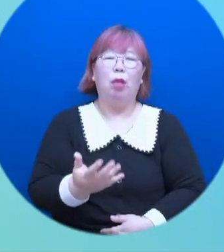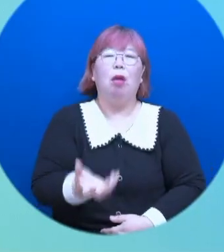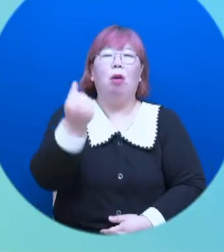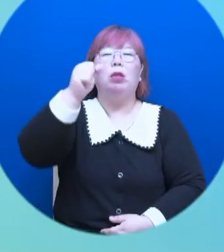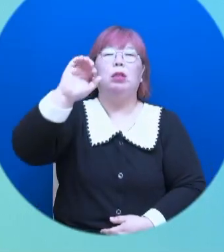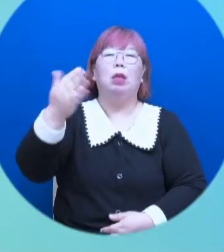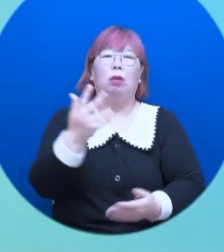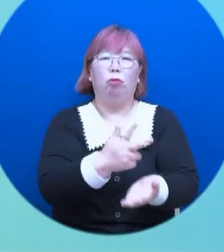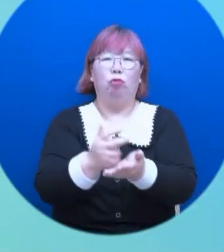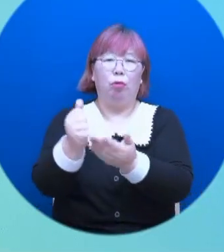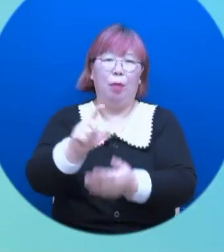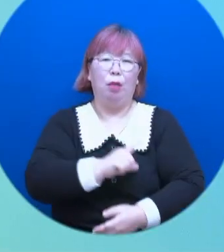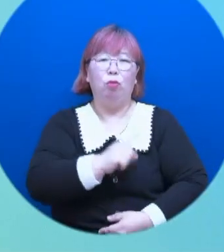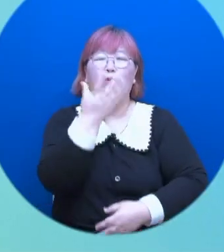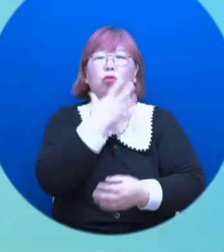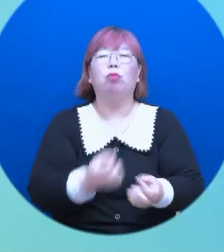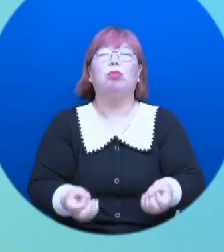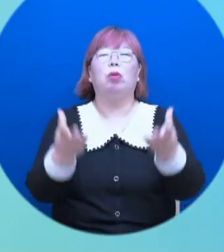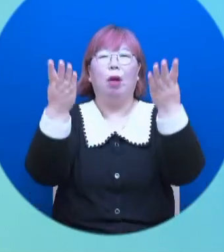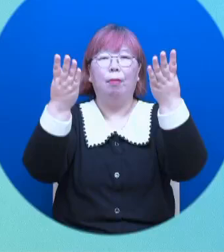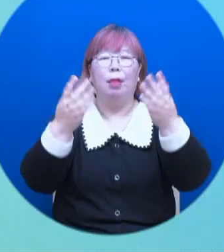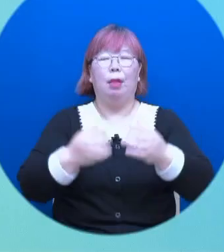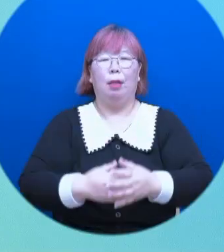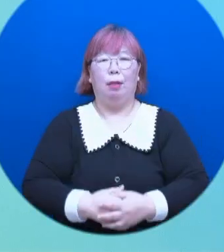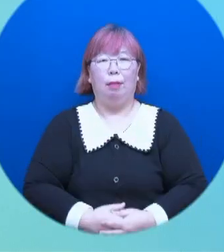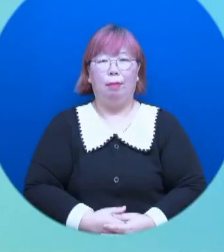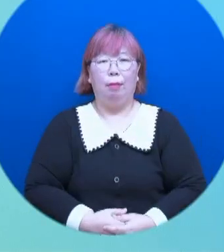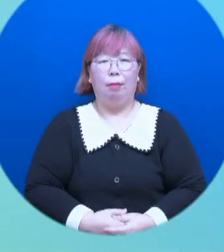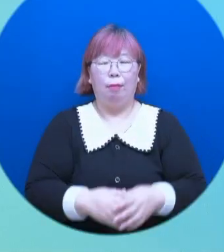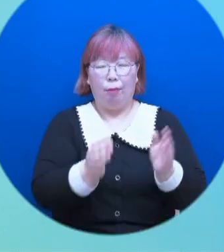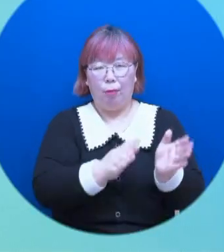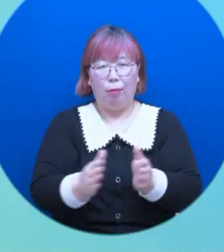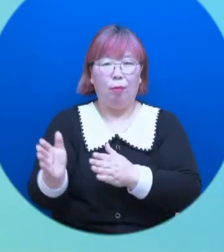이름으로 축복합니다. 정리해 볼게요.